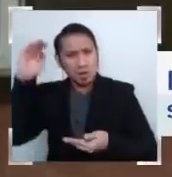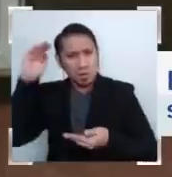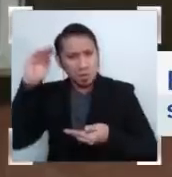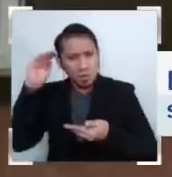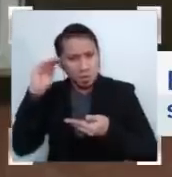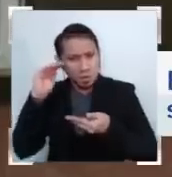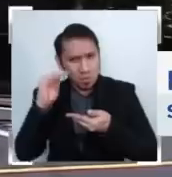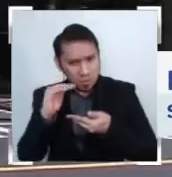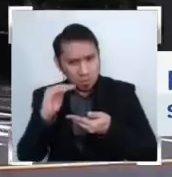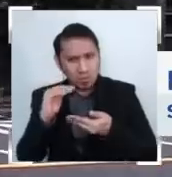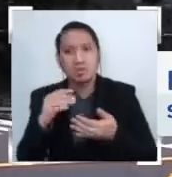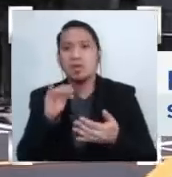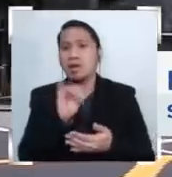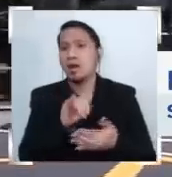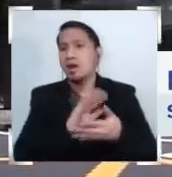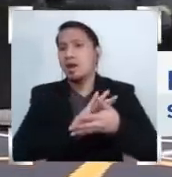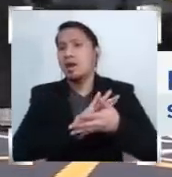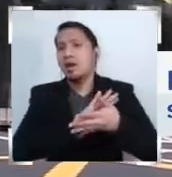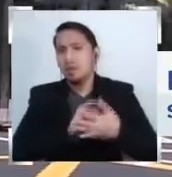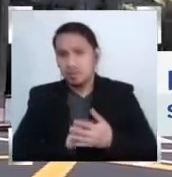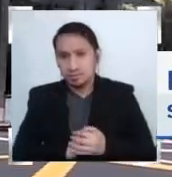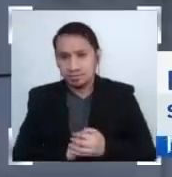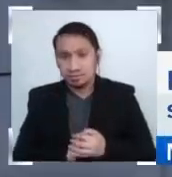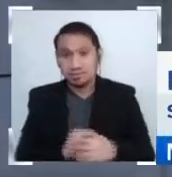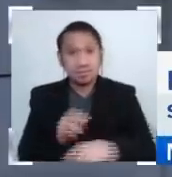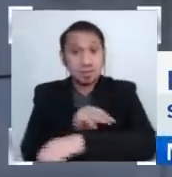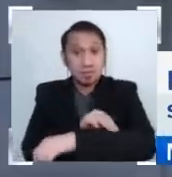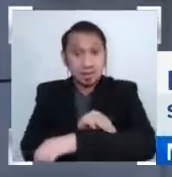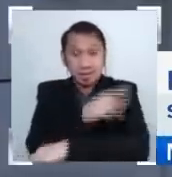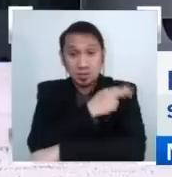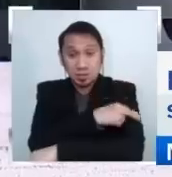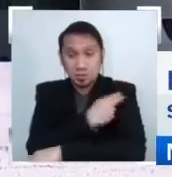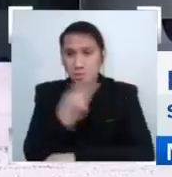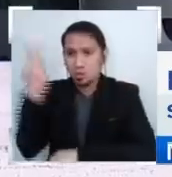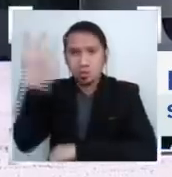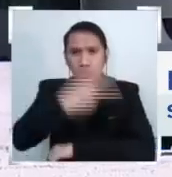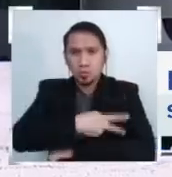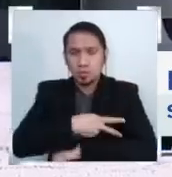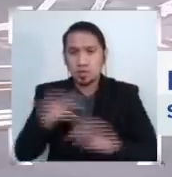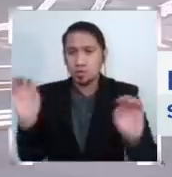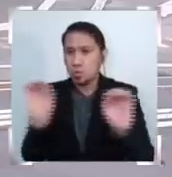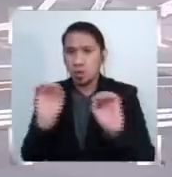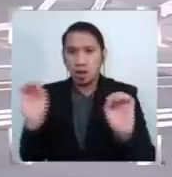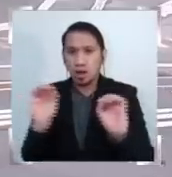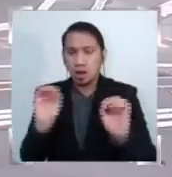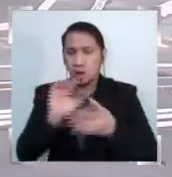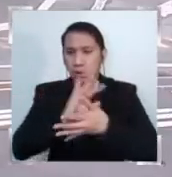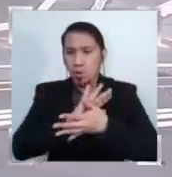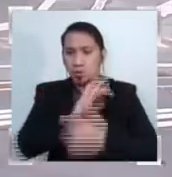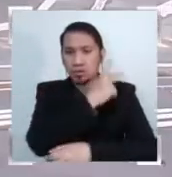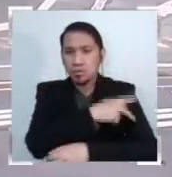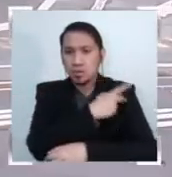steadily decreasing yan. Sa Makati Medical Center, dalawang araw nang walang naka-admit na COVID patients. As we